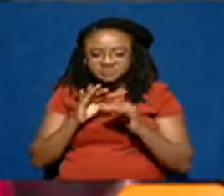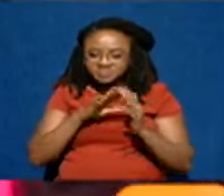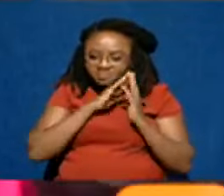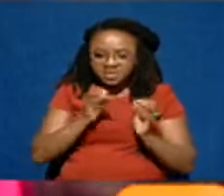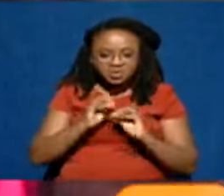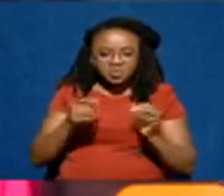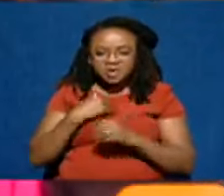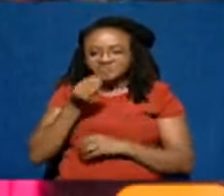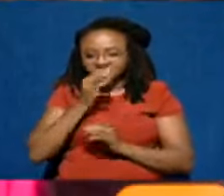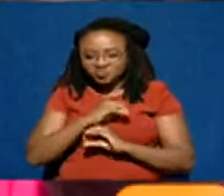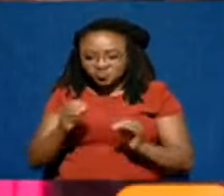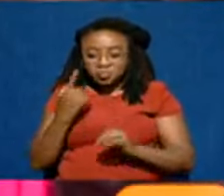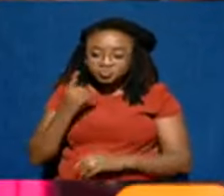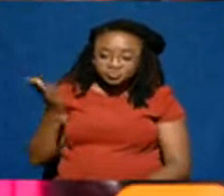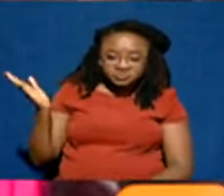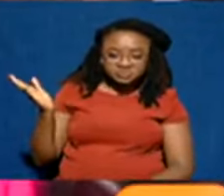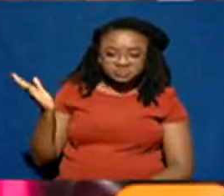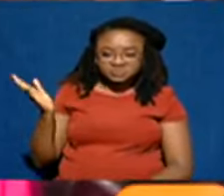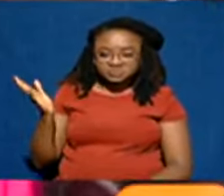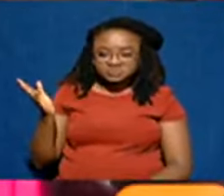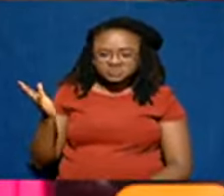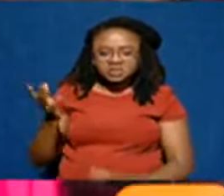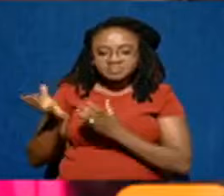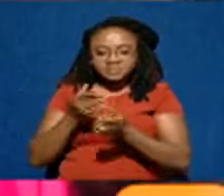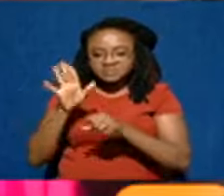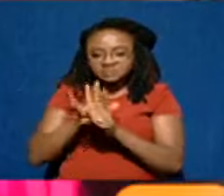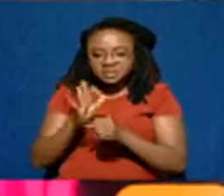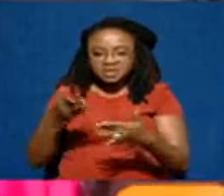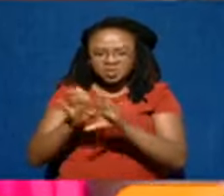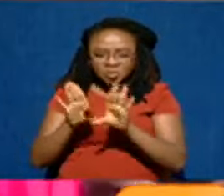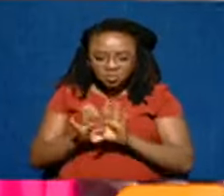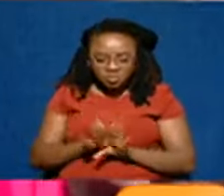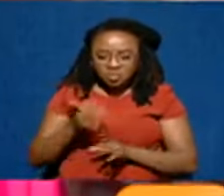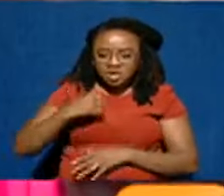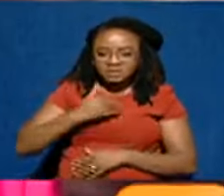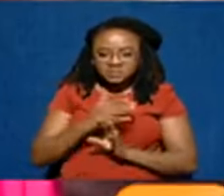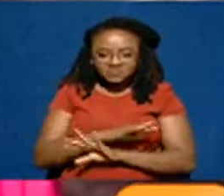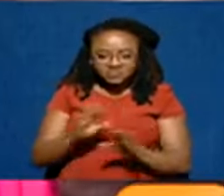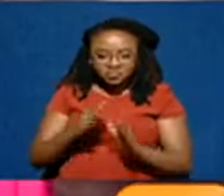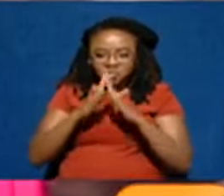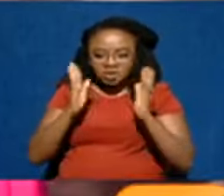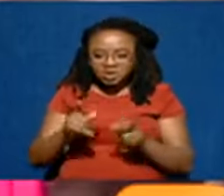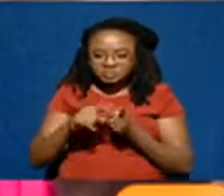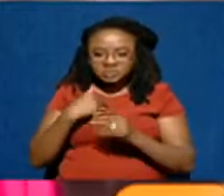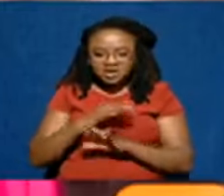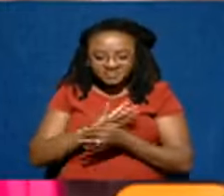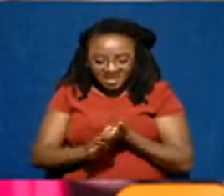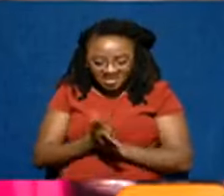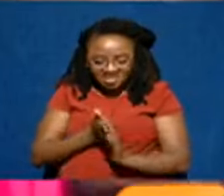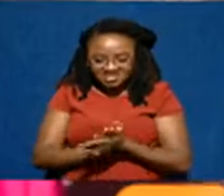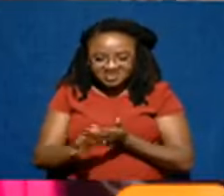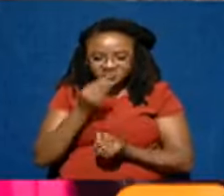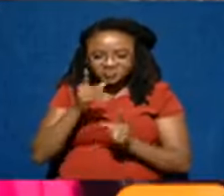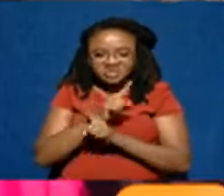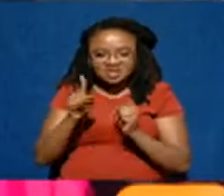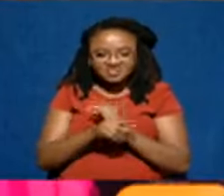chakula kama mnavyoona huko. Tumefunga mabiashara zetu, hatuna prezi ya kwenda, hatuna makitu ya kukula, chakula yote